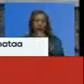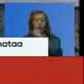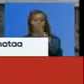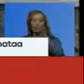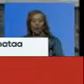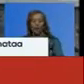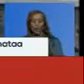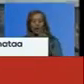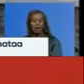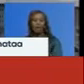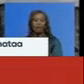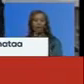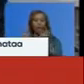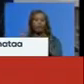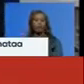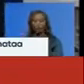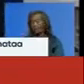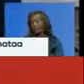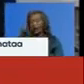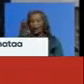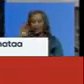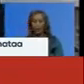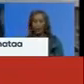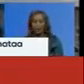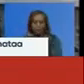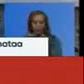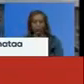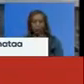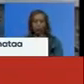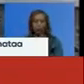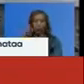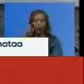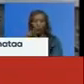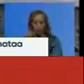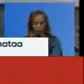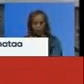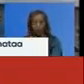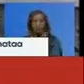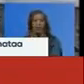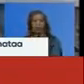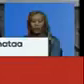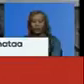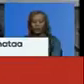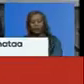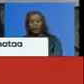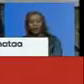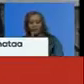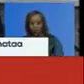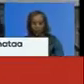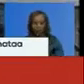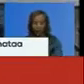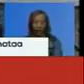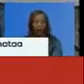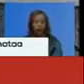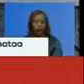ምዕራፍ የመጀመር እድሎችን አግኝተን ብዙዎቹን በወጉ ሳንጠቀምባቸው አምልጠውናል።